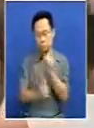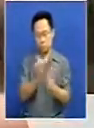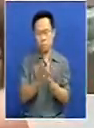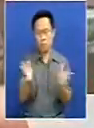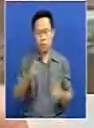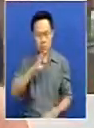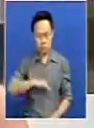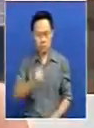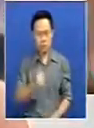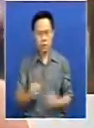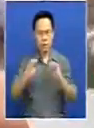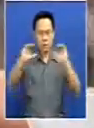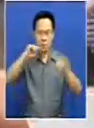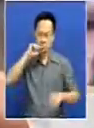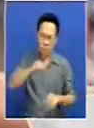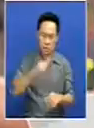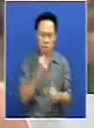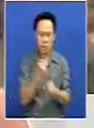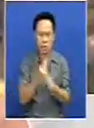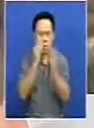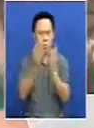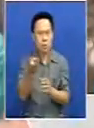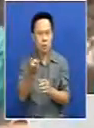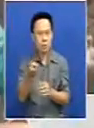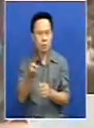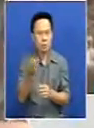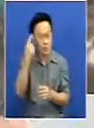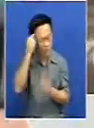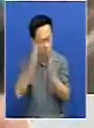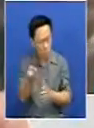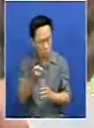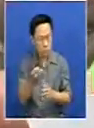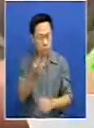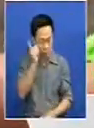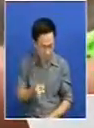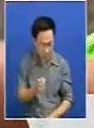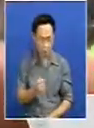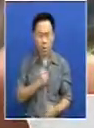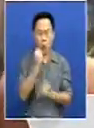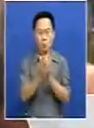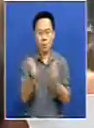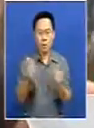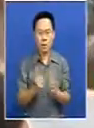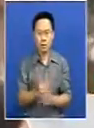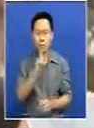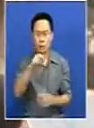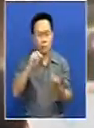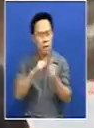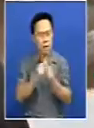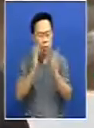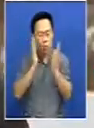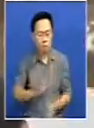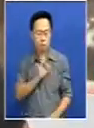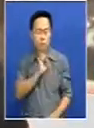ว่าที่รัฐบาลมาคิดว่าสภาพคิดว่าจะไม่เยอะซะแล้วเยอะครับผม คนเยอะนะคะครับเรื่องแต่งของน้องเป็นไงบ้างคะเห็นไห